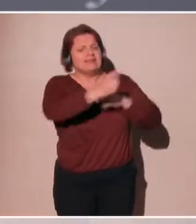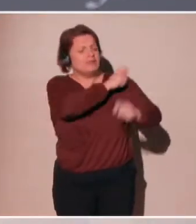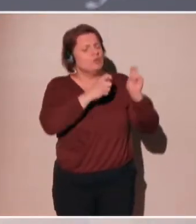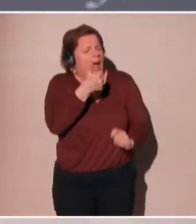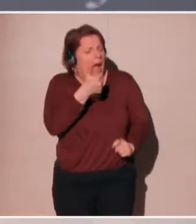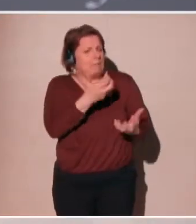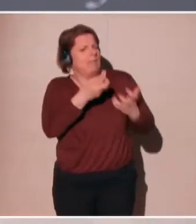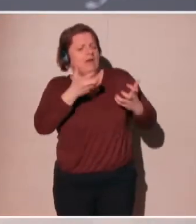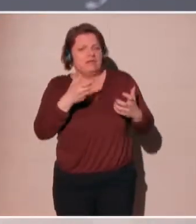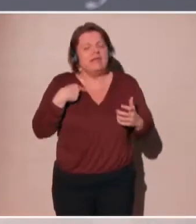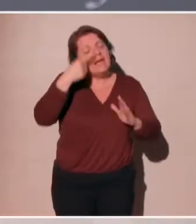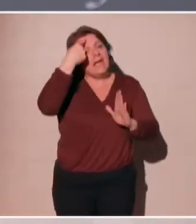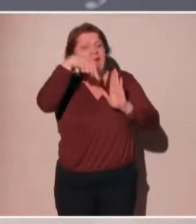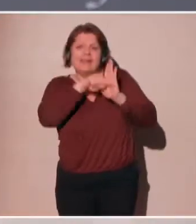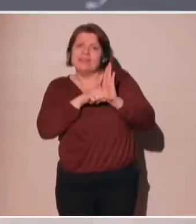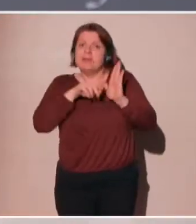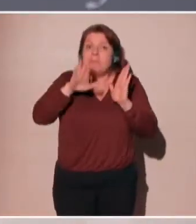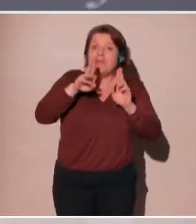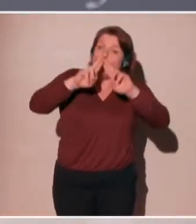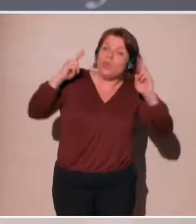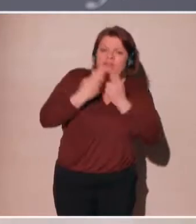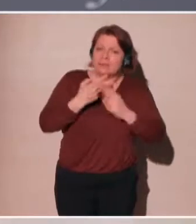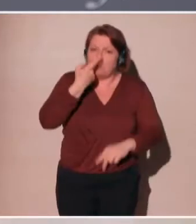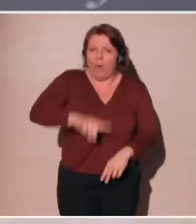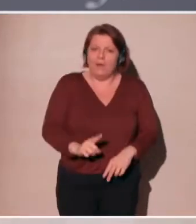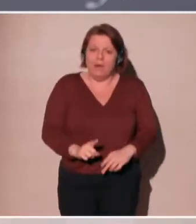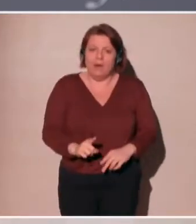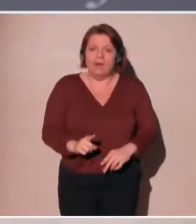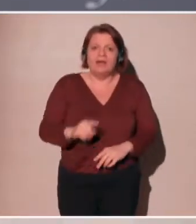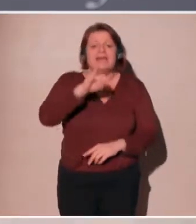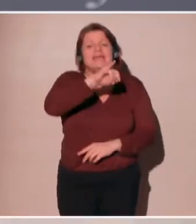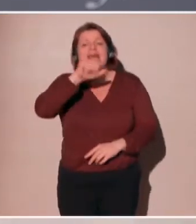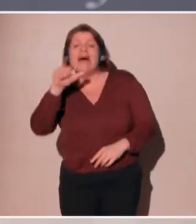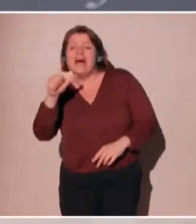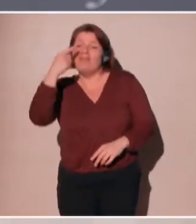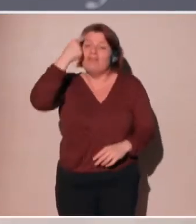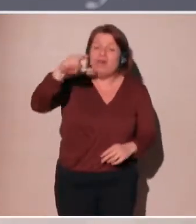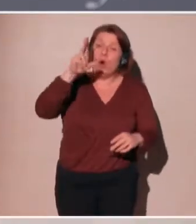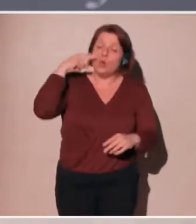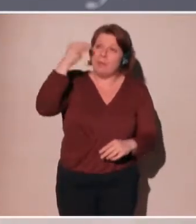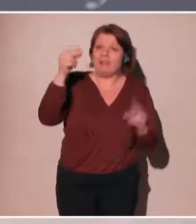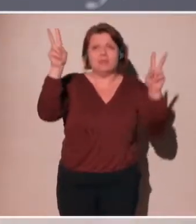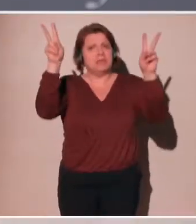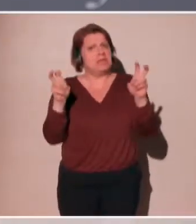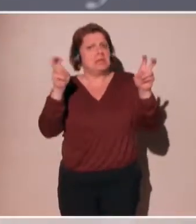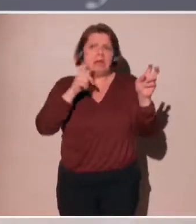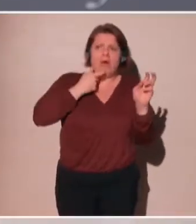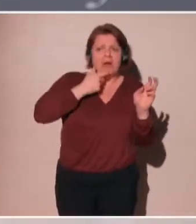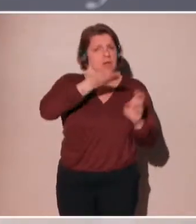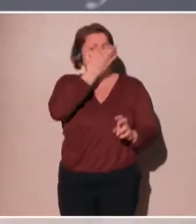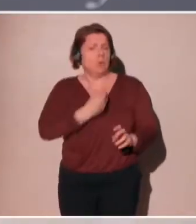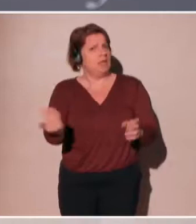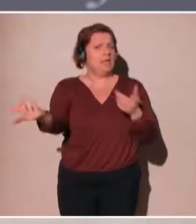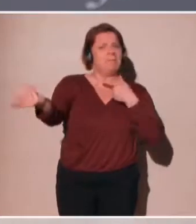crois pas que l'éthique soit un concept universel. Et donc, le AI for Humanity, c'est très joli, c'est très sympathique, c'est très